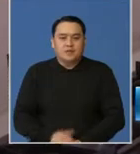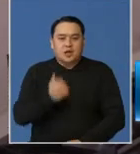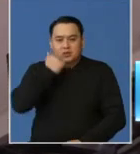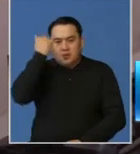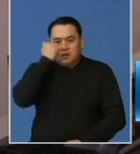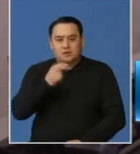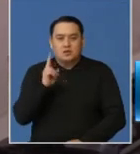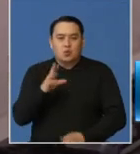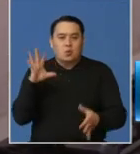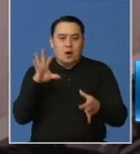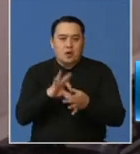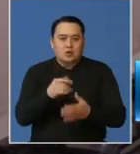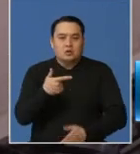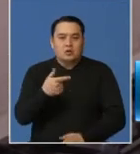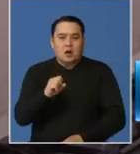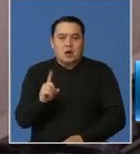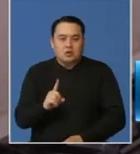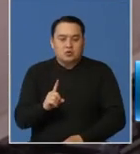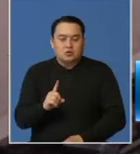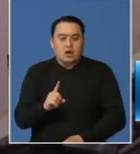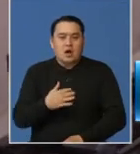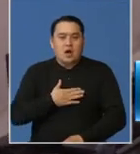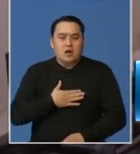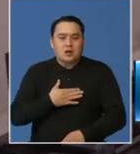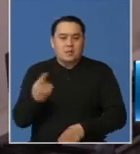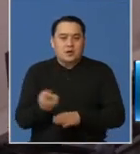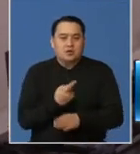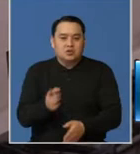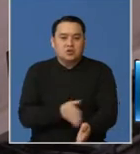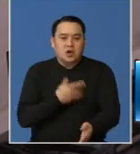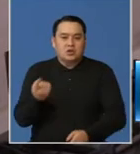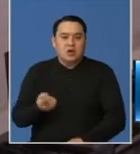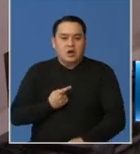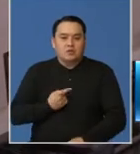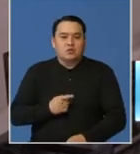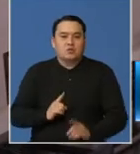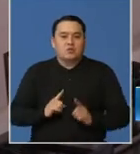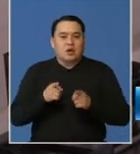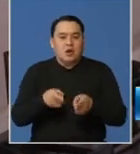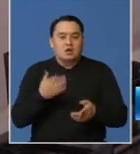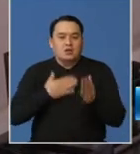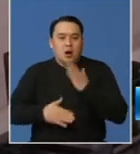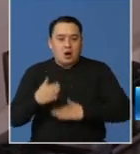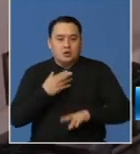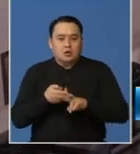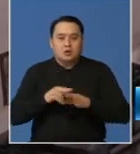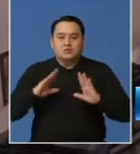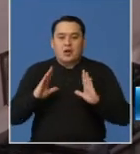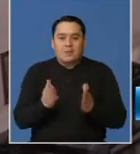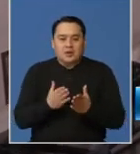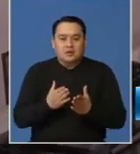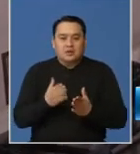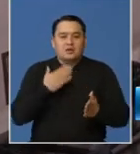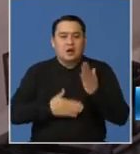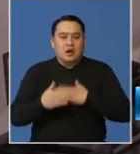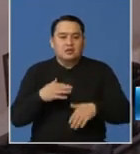Спасибо всем тем, кто подключил наш дом к природному газу. Этого мы ждали давно, и вот момент настал. Я очень рада данному событию. Также рады